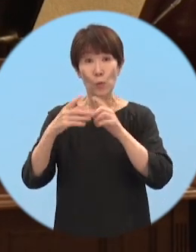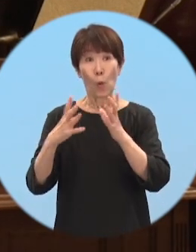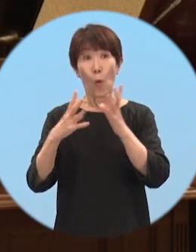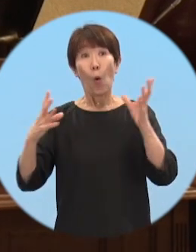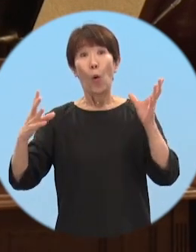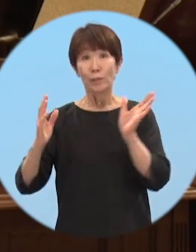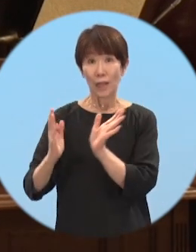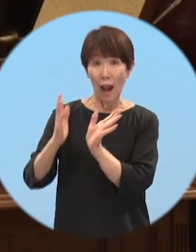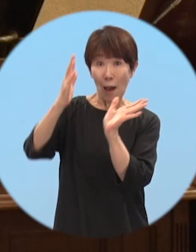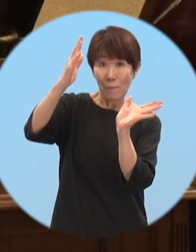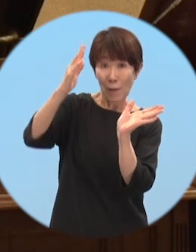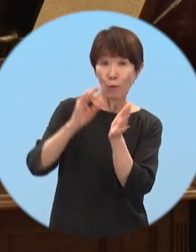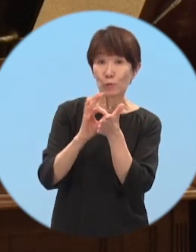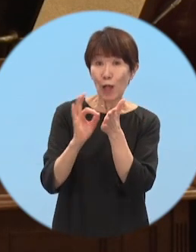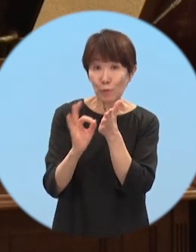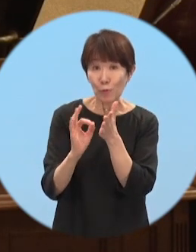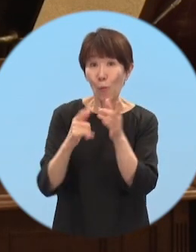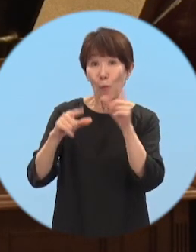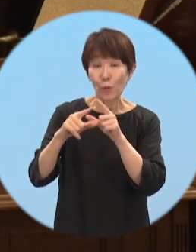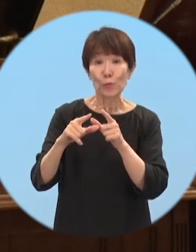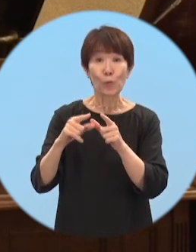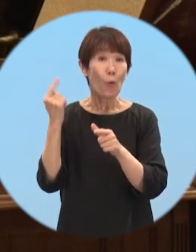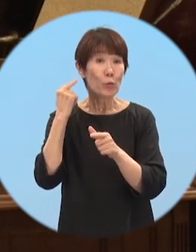ったらもっと大きな音がするわけですね。